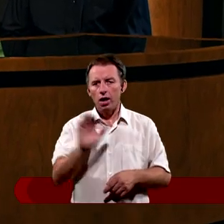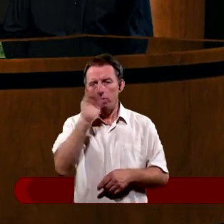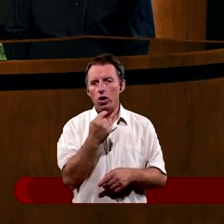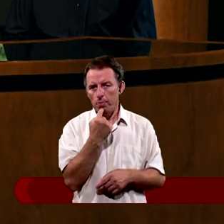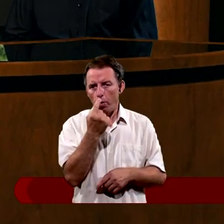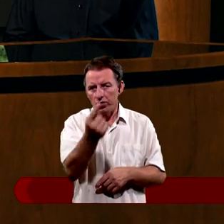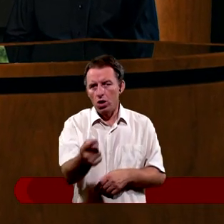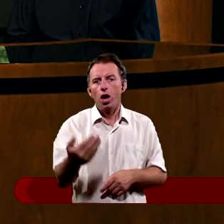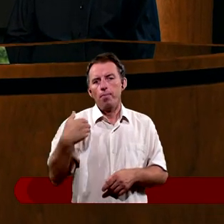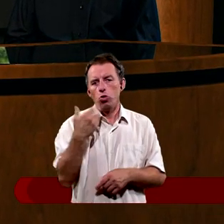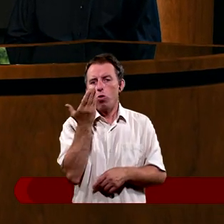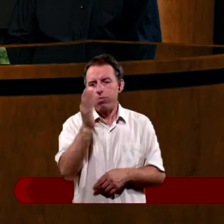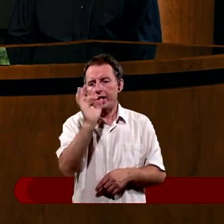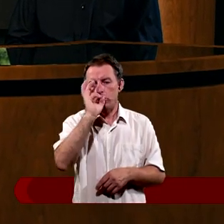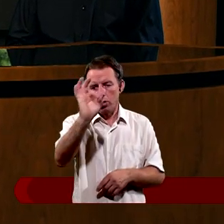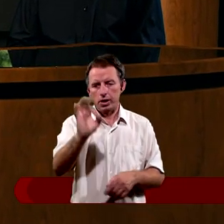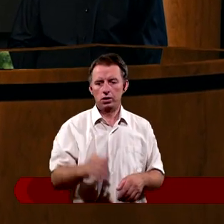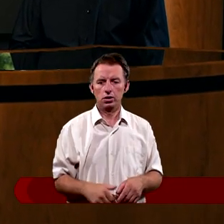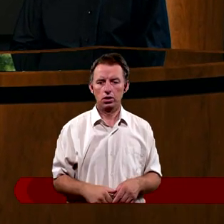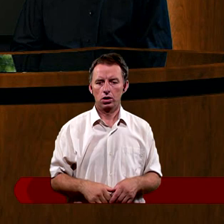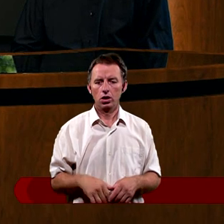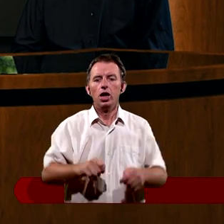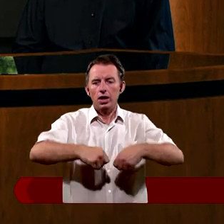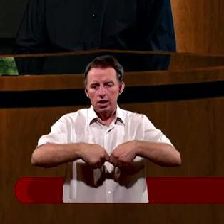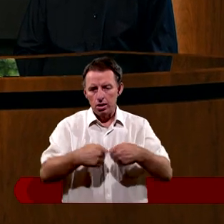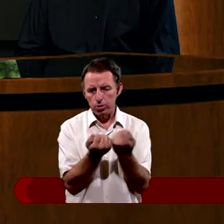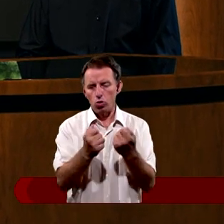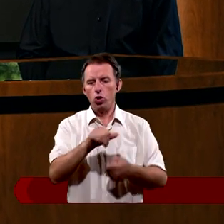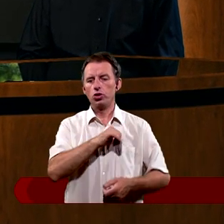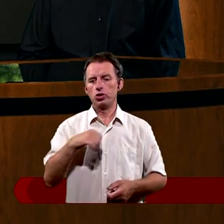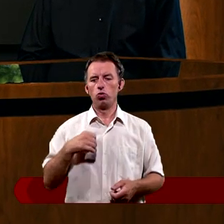Bóg powiedział, że było bardzo dobre, zepsuło się.